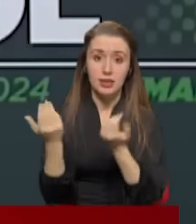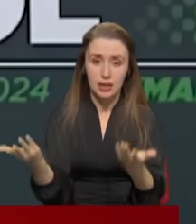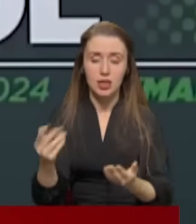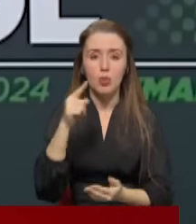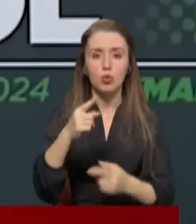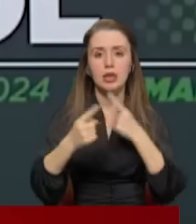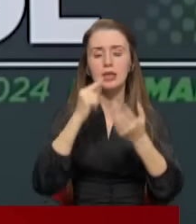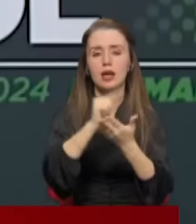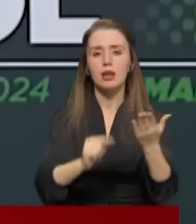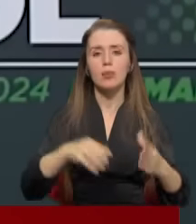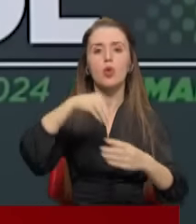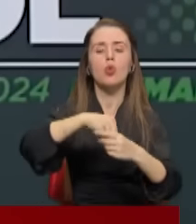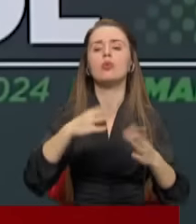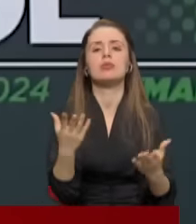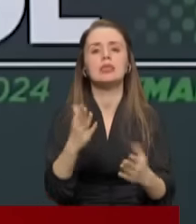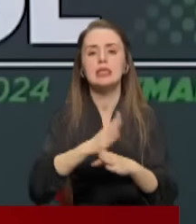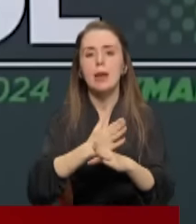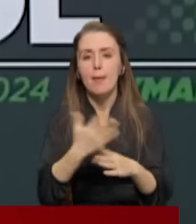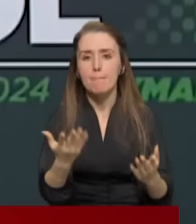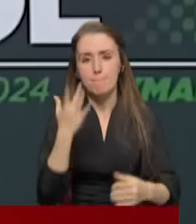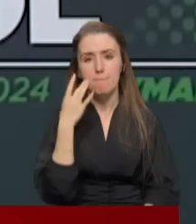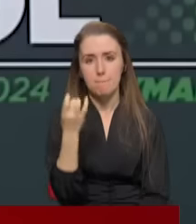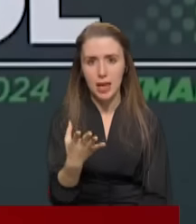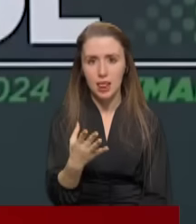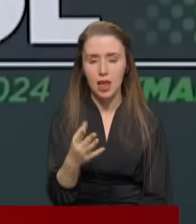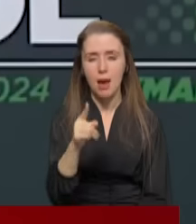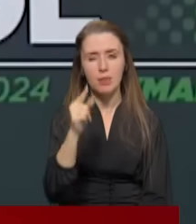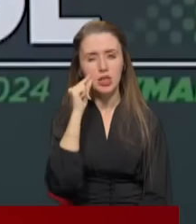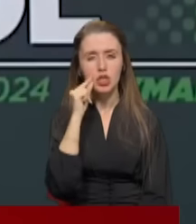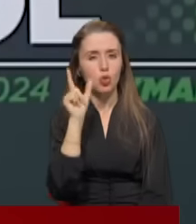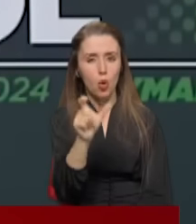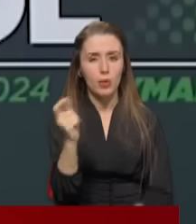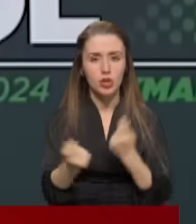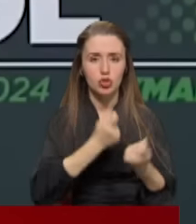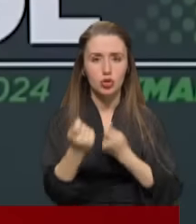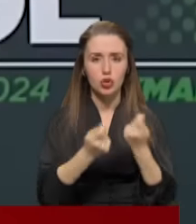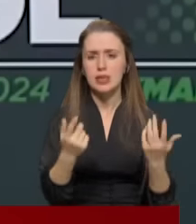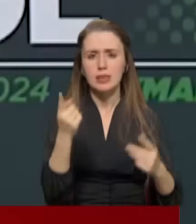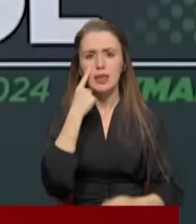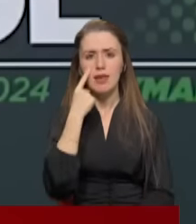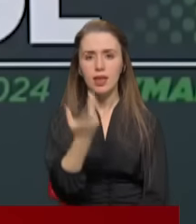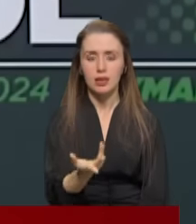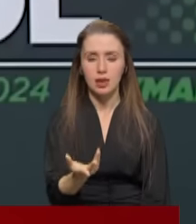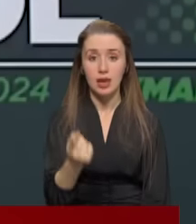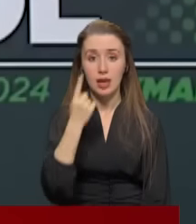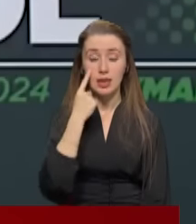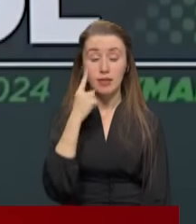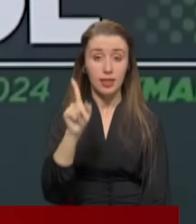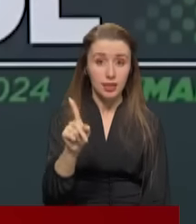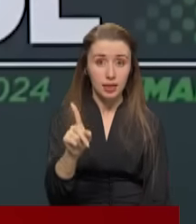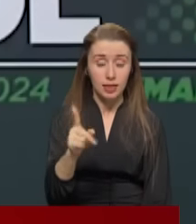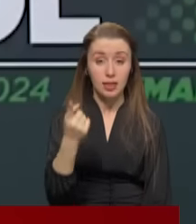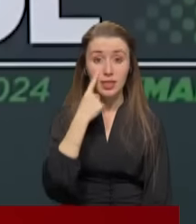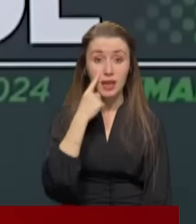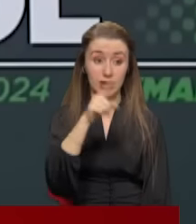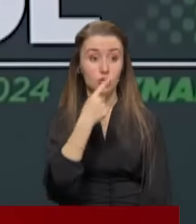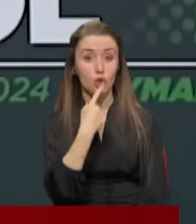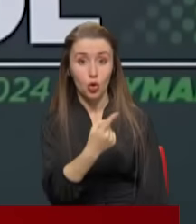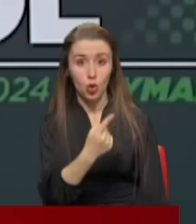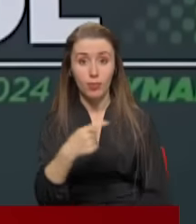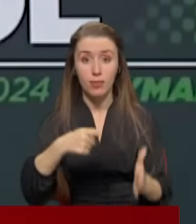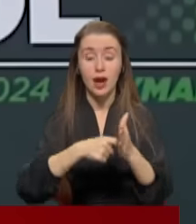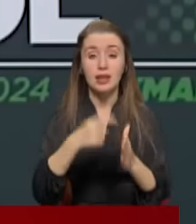bunu iddianameye niye koymazsınız? Sebep açık. Birilerini korumak istiyorsunuz. Bu nasıl bir devlet anlayışıdır? Devlet demişken devleti kastediyorum.